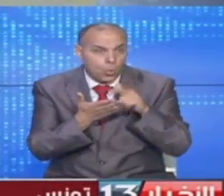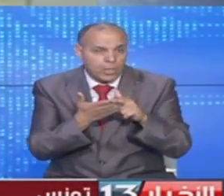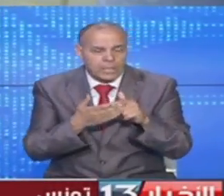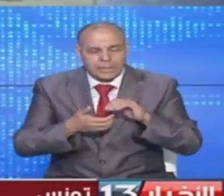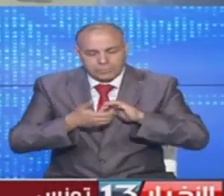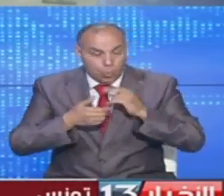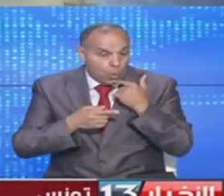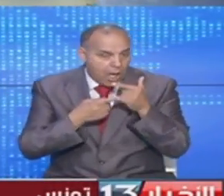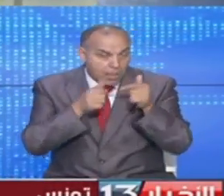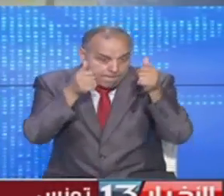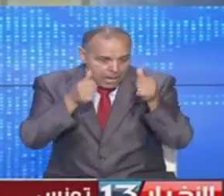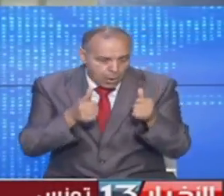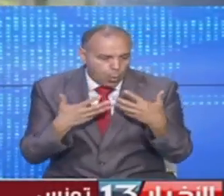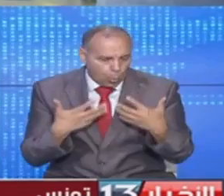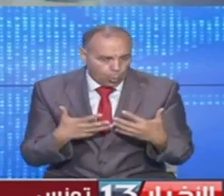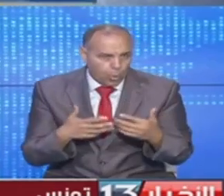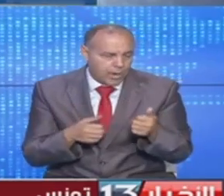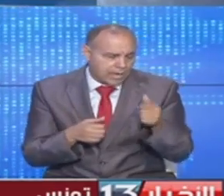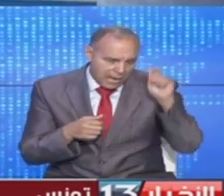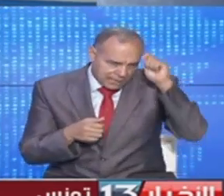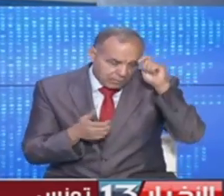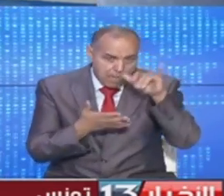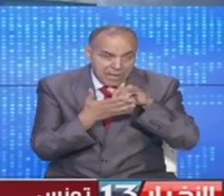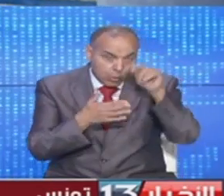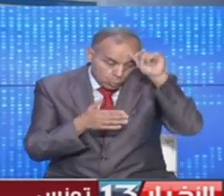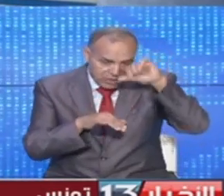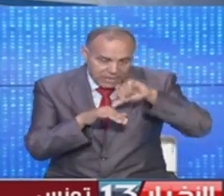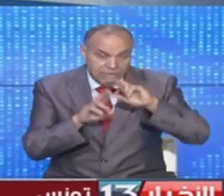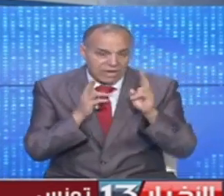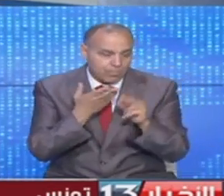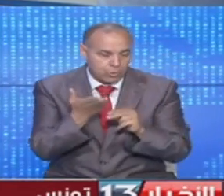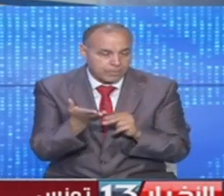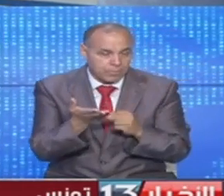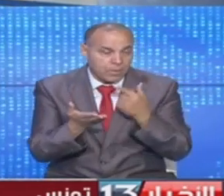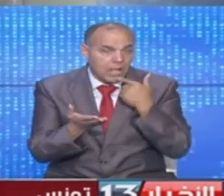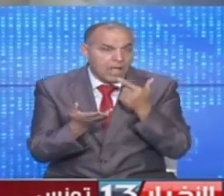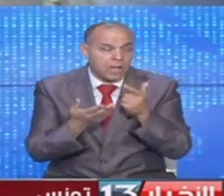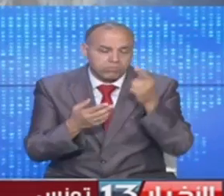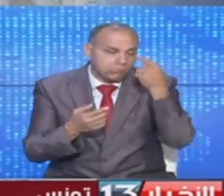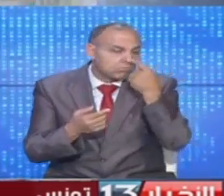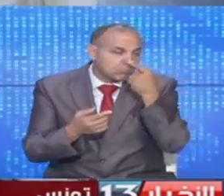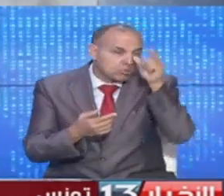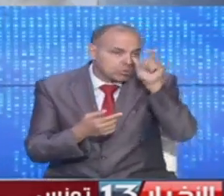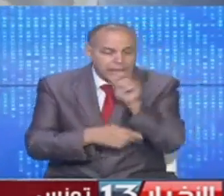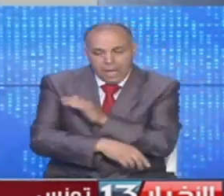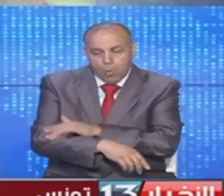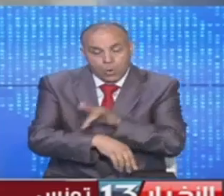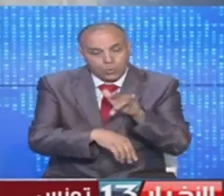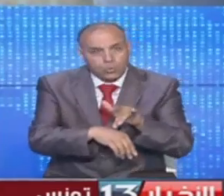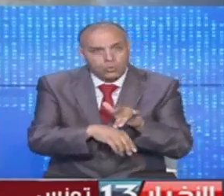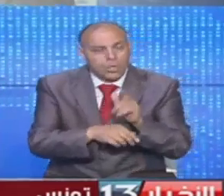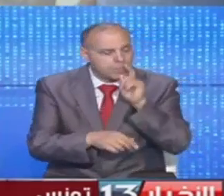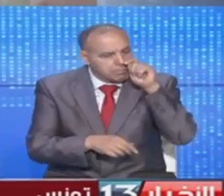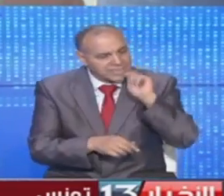الديوان قد أوضح في بلاغ له أنه تم يوم السبت بمطار تونس قرطاج الدولي الاشتباه في إصابة العون، وتم